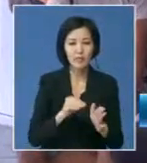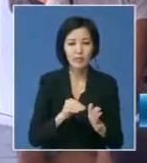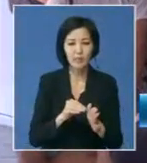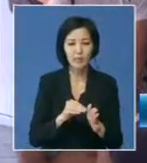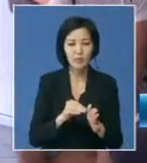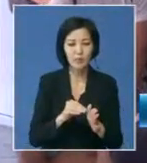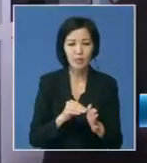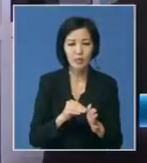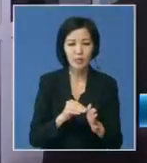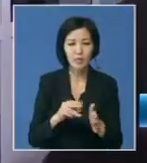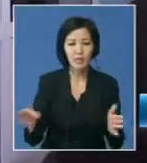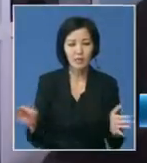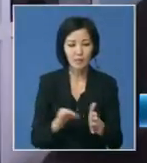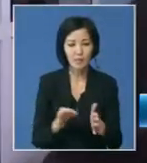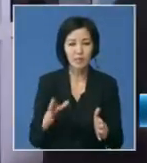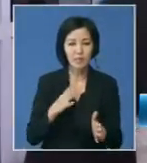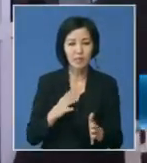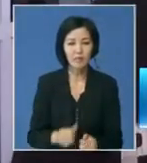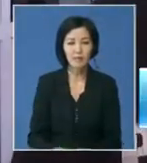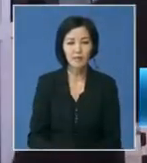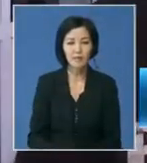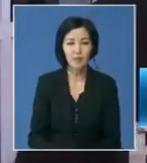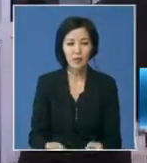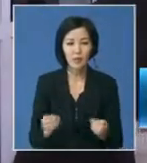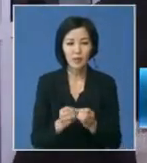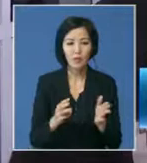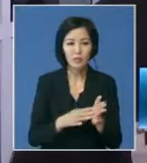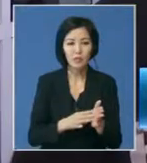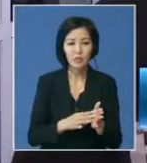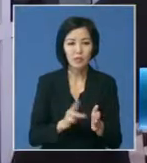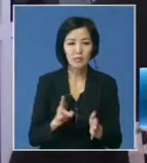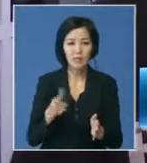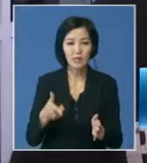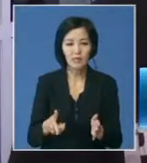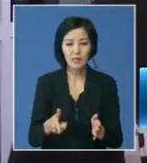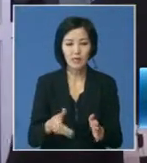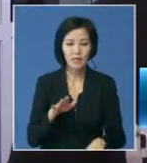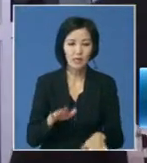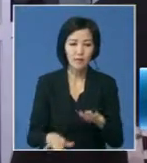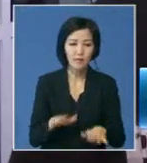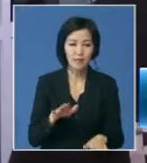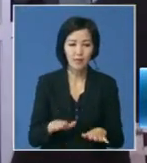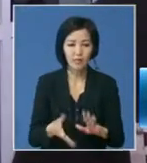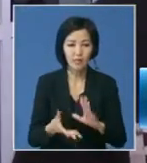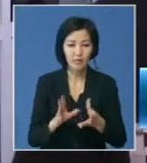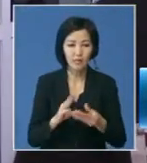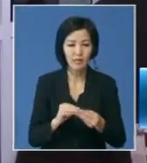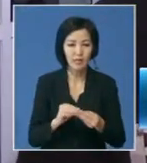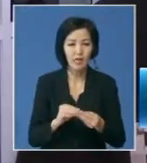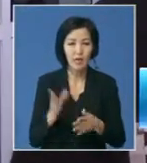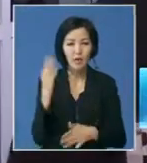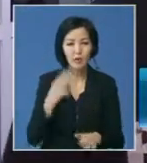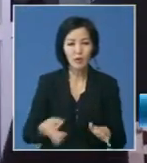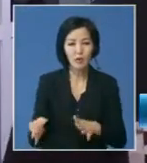өтуді мақсат еткен. Қазақстанда 38 келі салмақ дәрежесінде чемпион болдым. Мен осы Алматы облысының чемпионатында